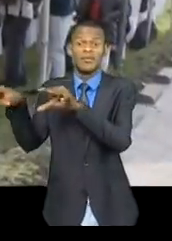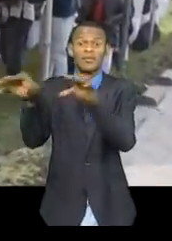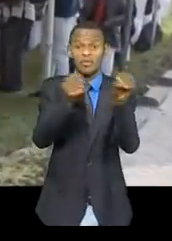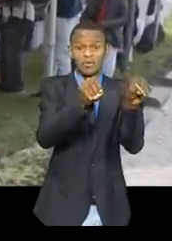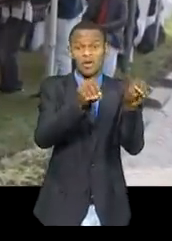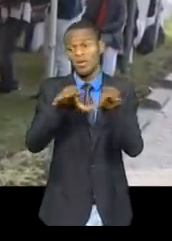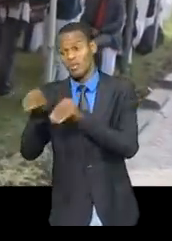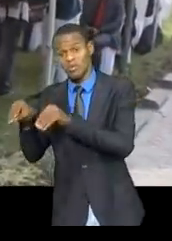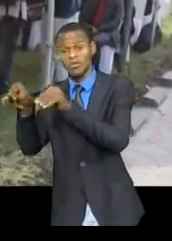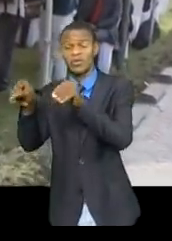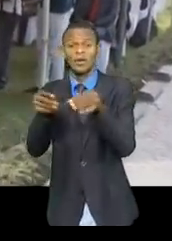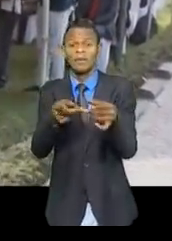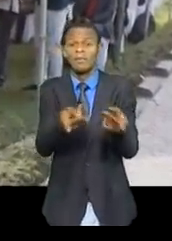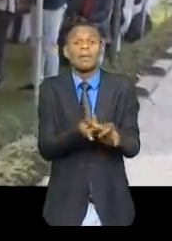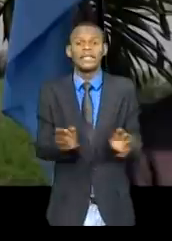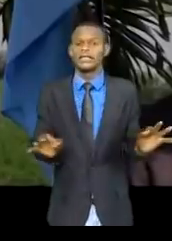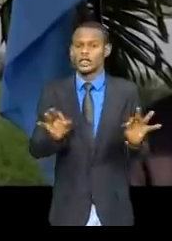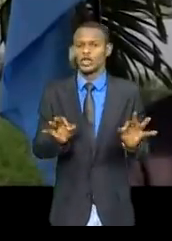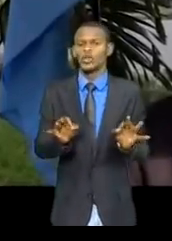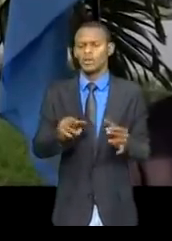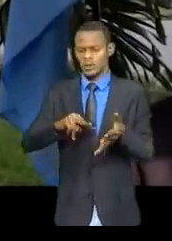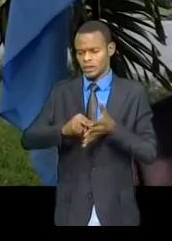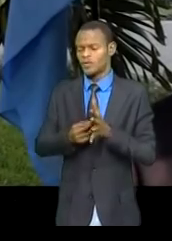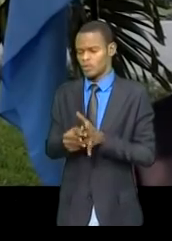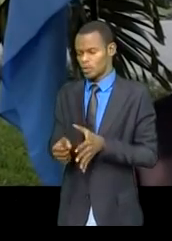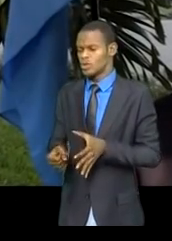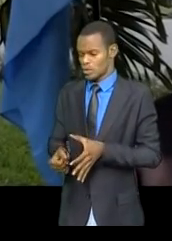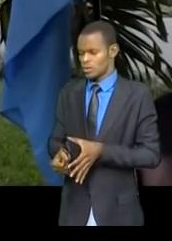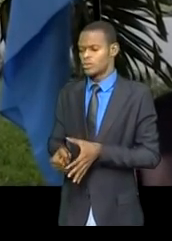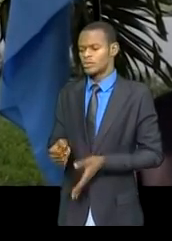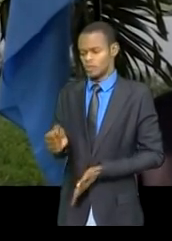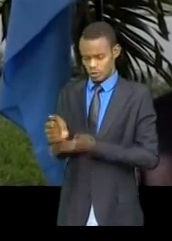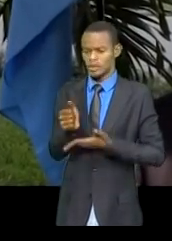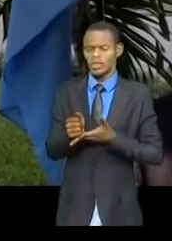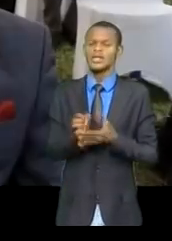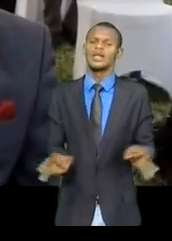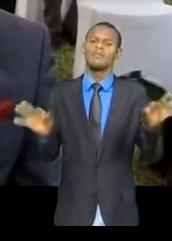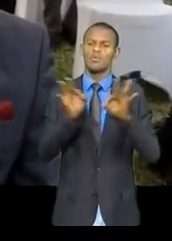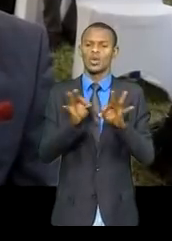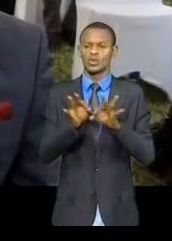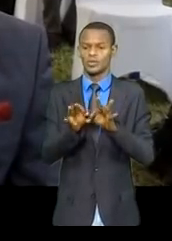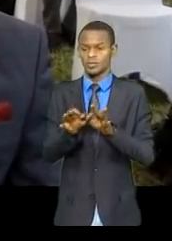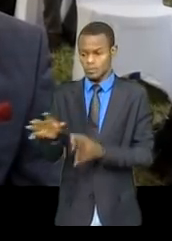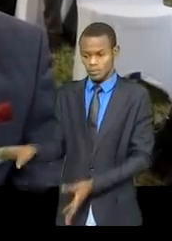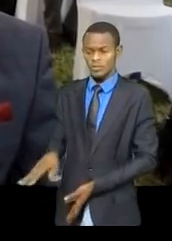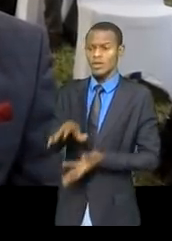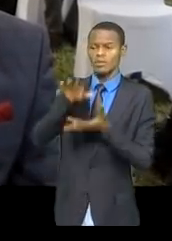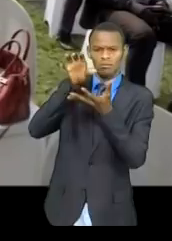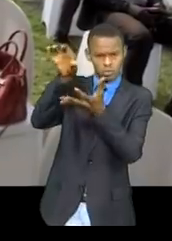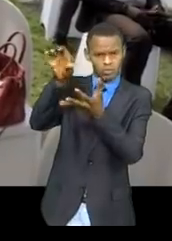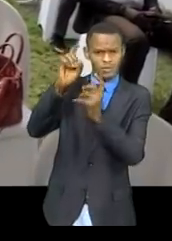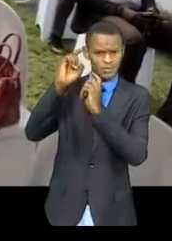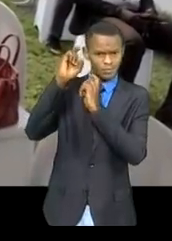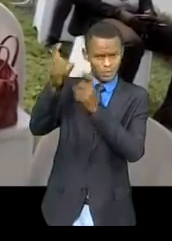Le don du Japon est parti de Tokyo et a atterri à Kigali pour être acheminé à Goma pour le